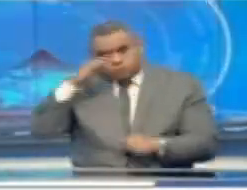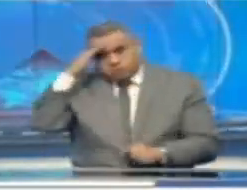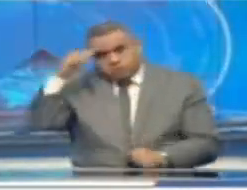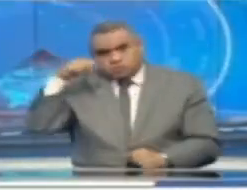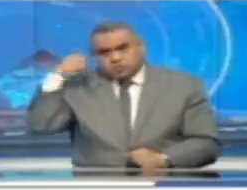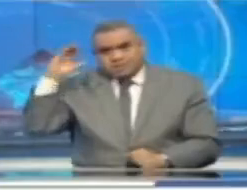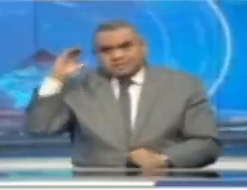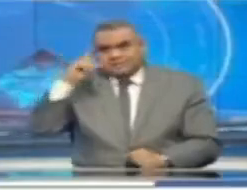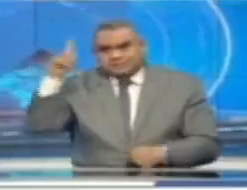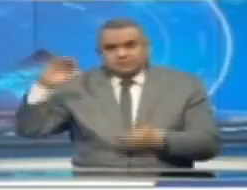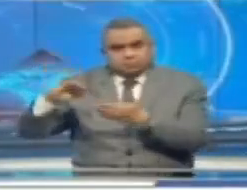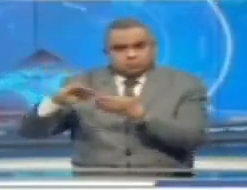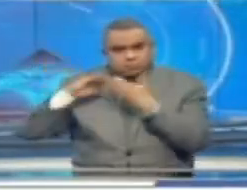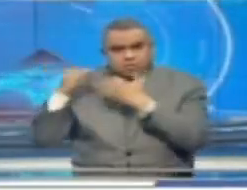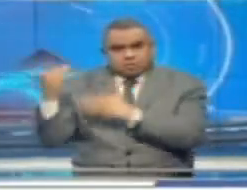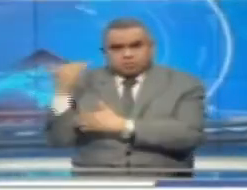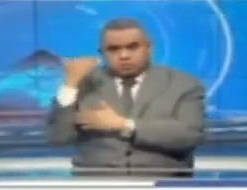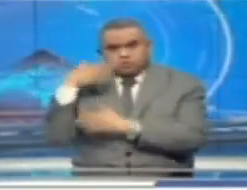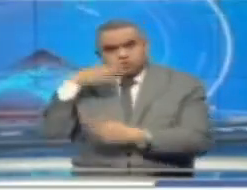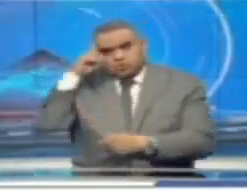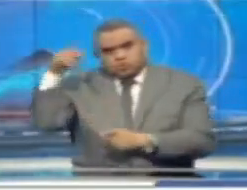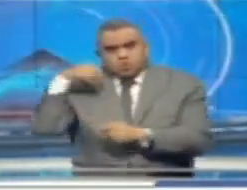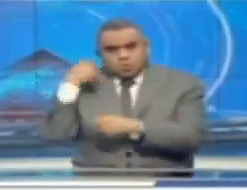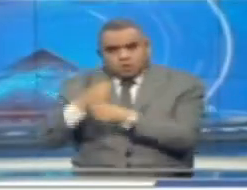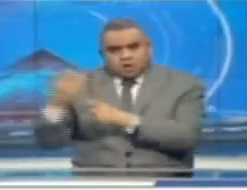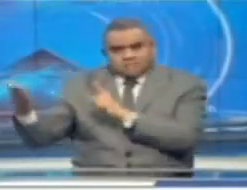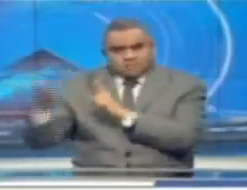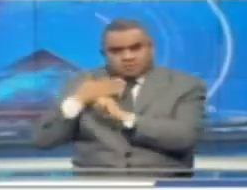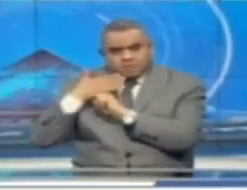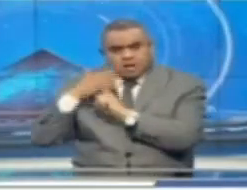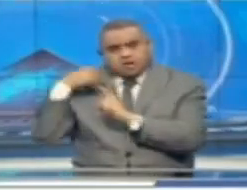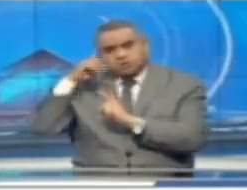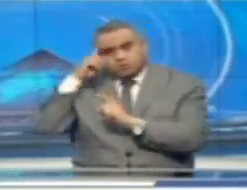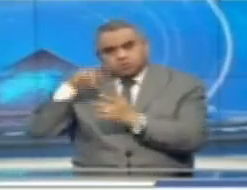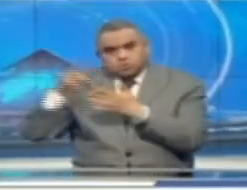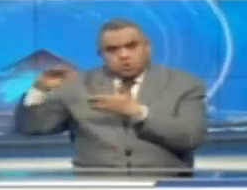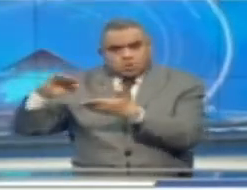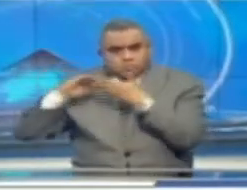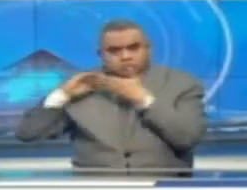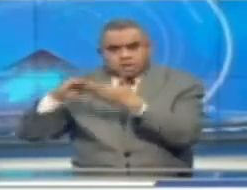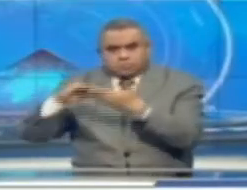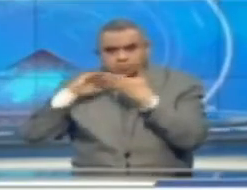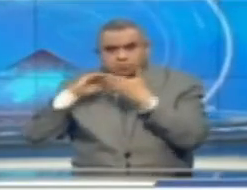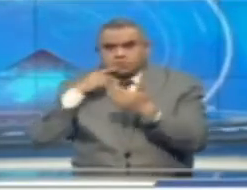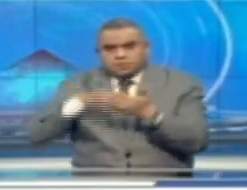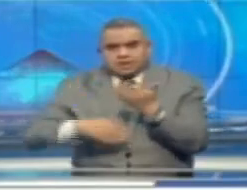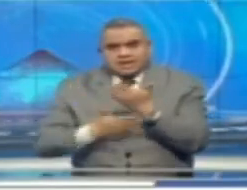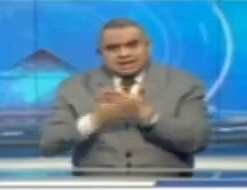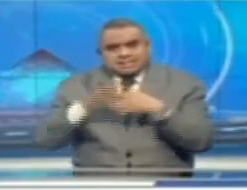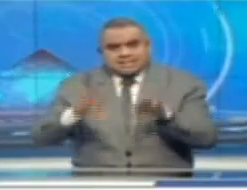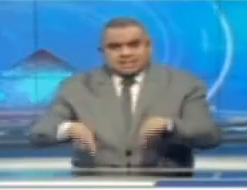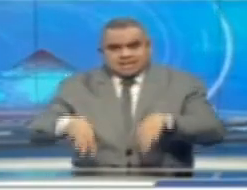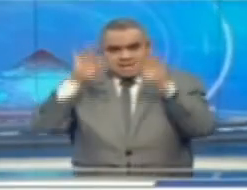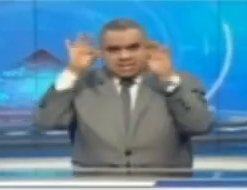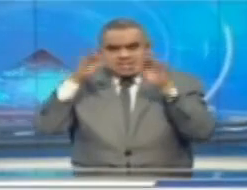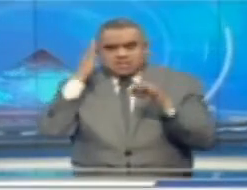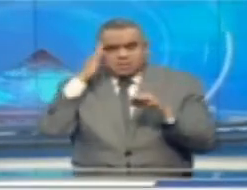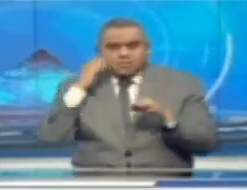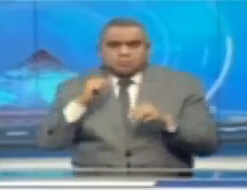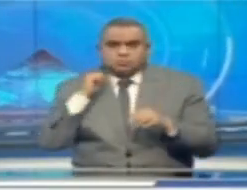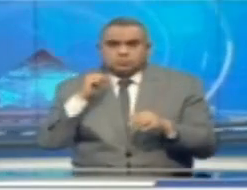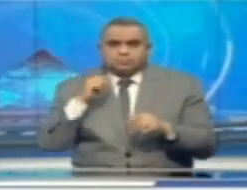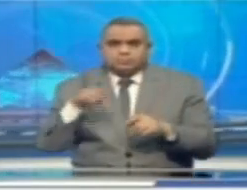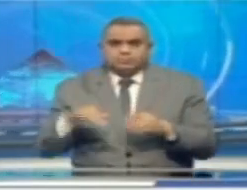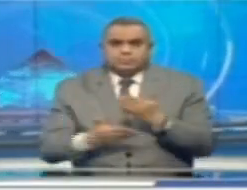الرئيس عبد الفتاح السيسي على وقفته معنا وان هو بيساعدنا وان هو بيخلينا حاجه في المستقبل او حاجه في البلد. كده